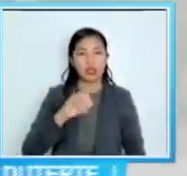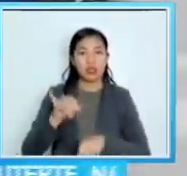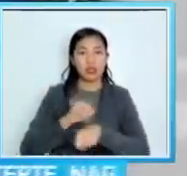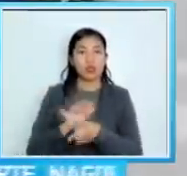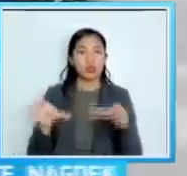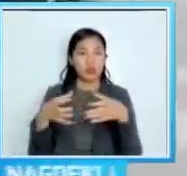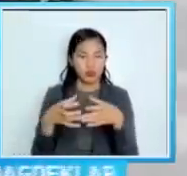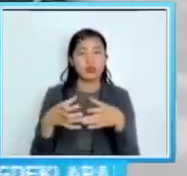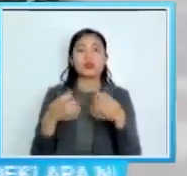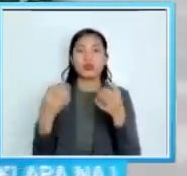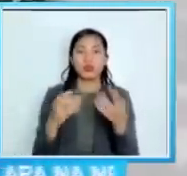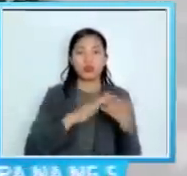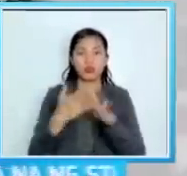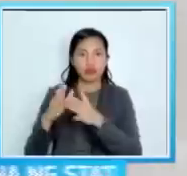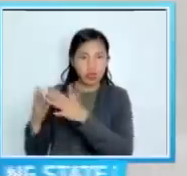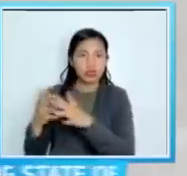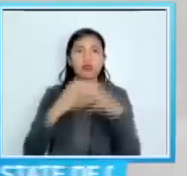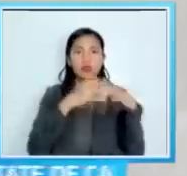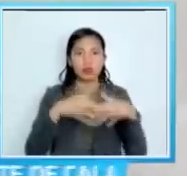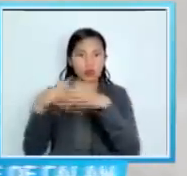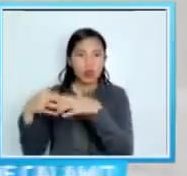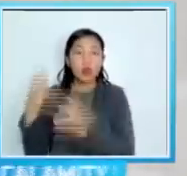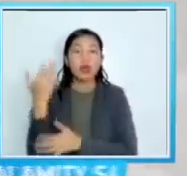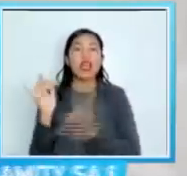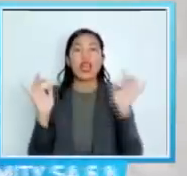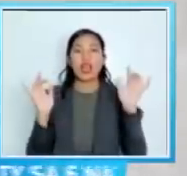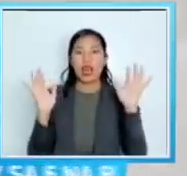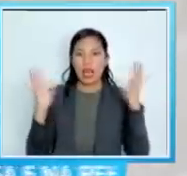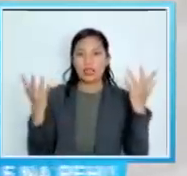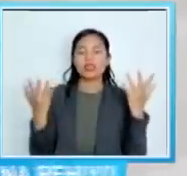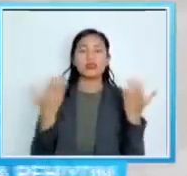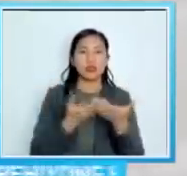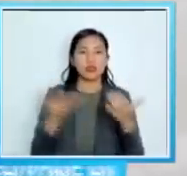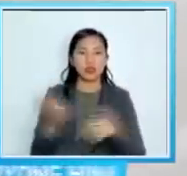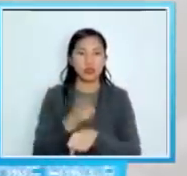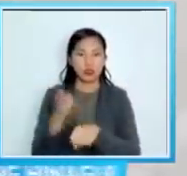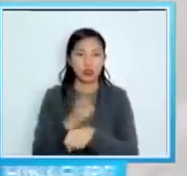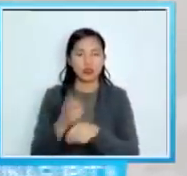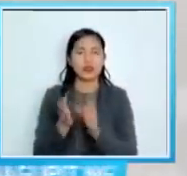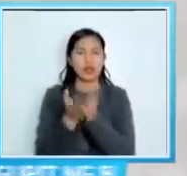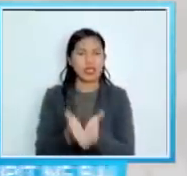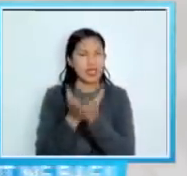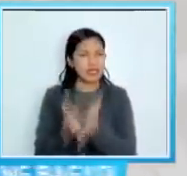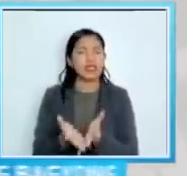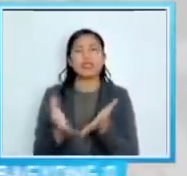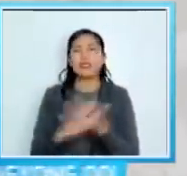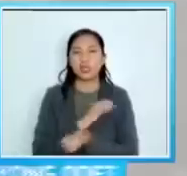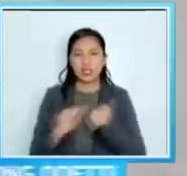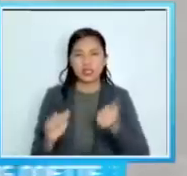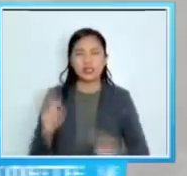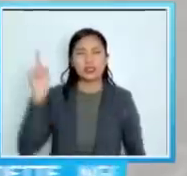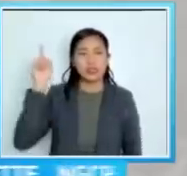sa isla na karamihay gawa sa light materials. Nasira rin ang mga bangka. Malakas sir, malakas. Liparan lahat ng mga